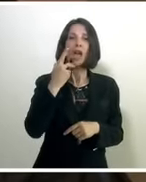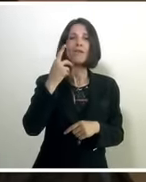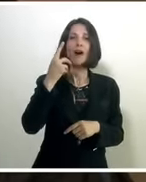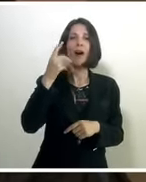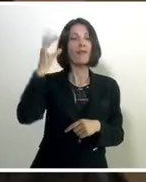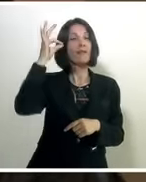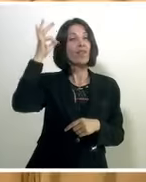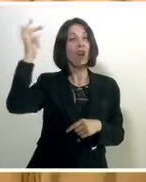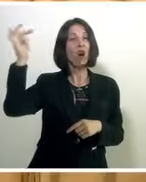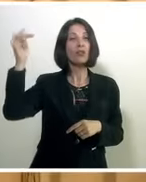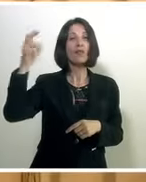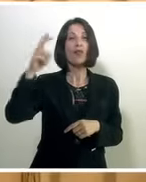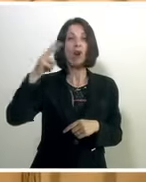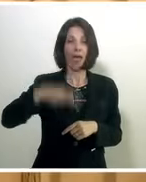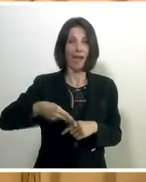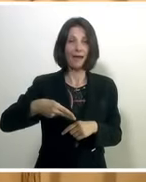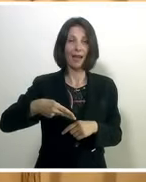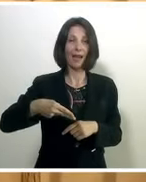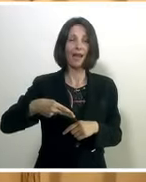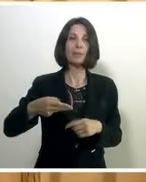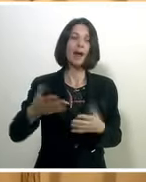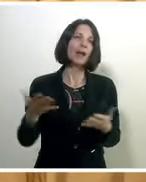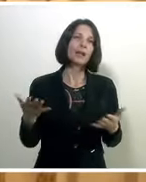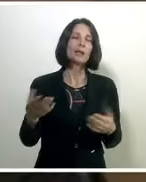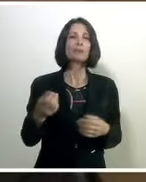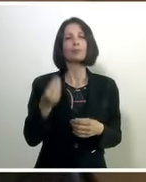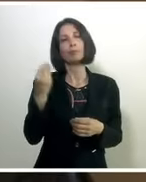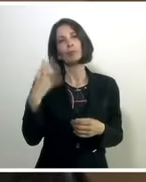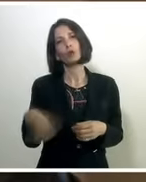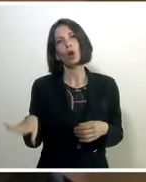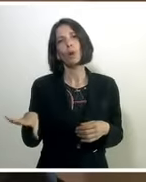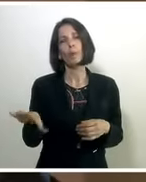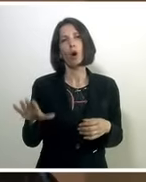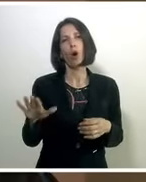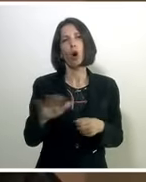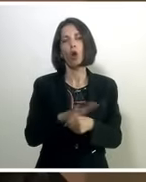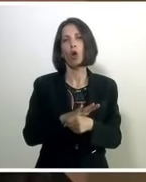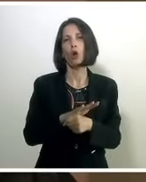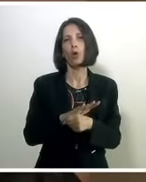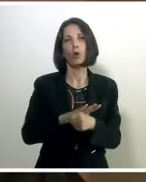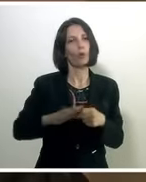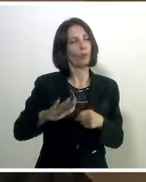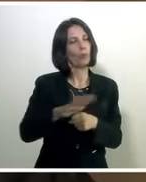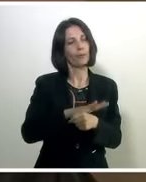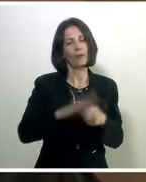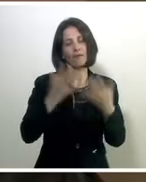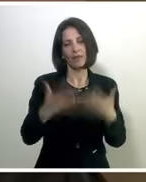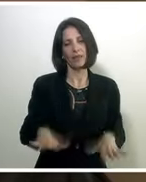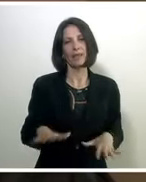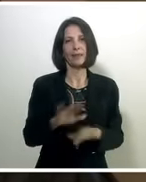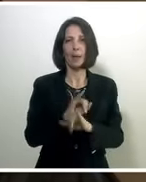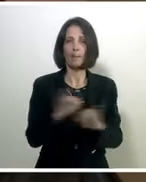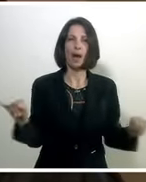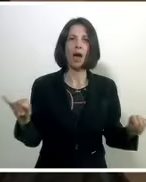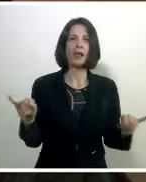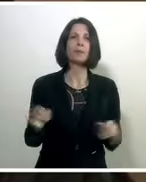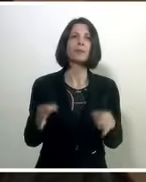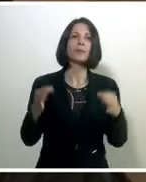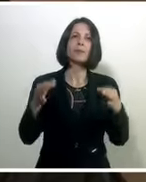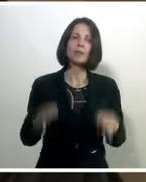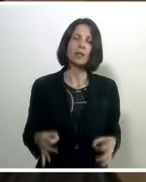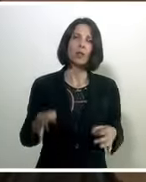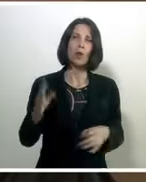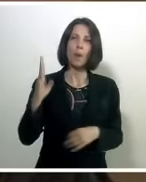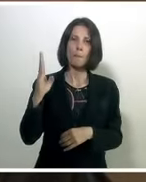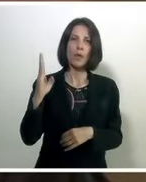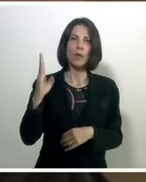maturità politica la questione morale e ponendola con più forza di chiunque altro è sicuro che Berlinguer avesse ben